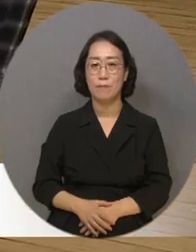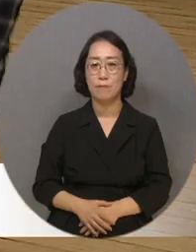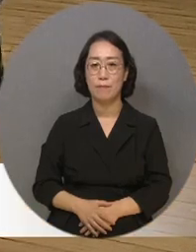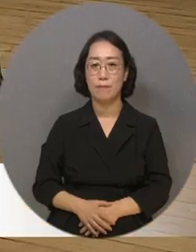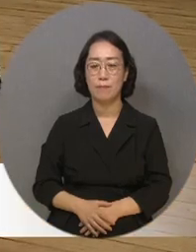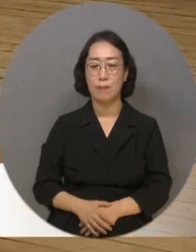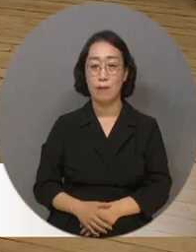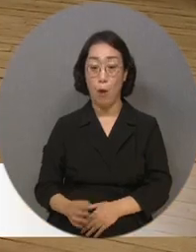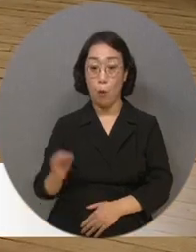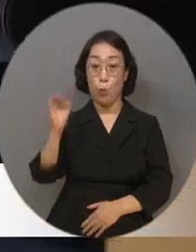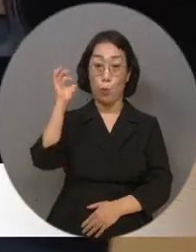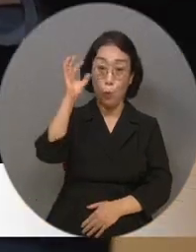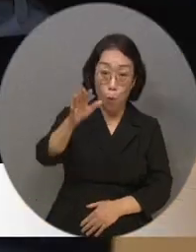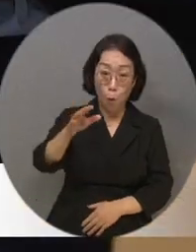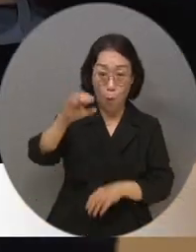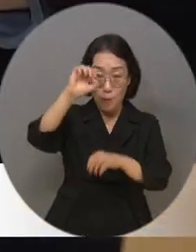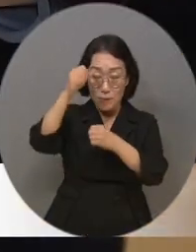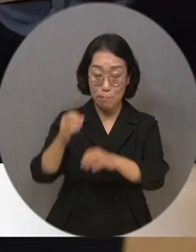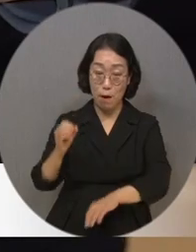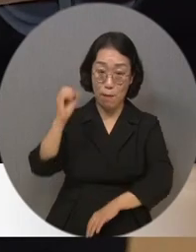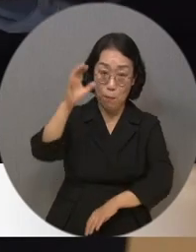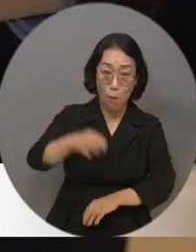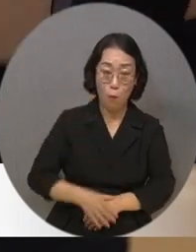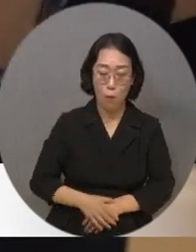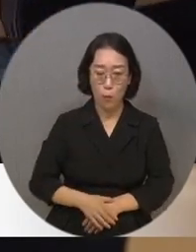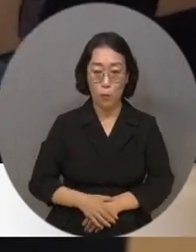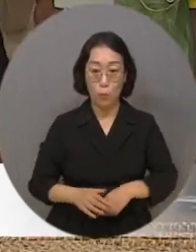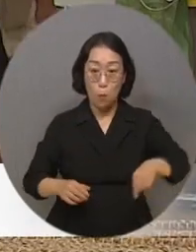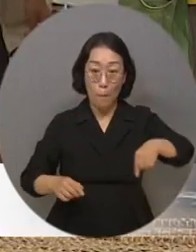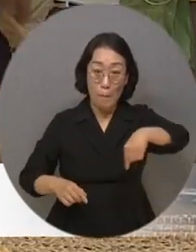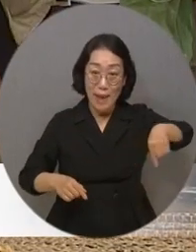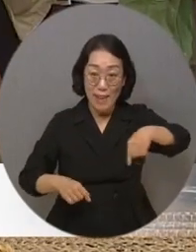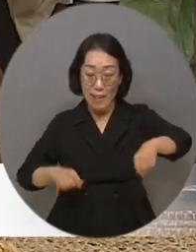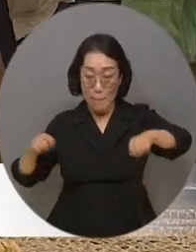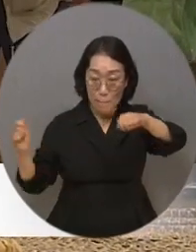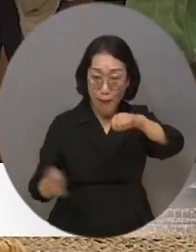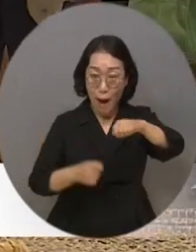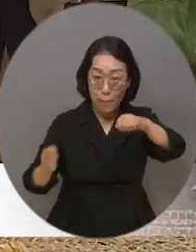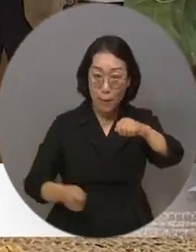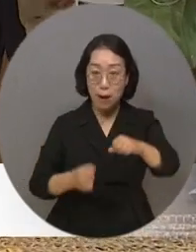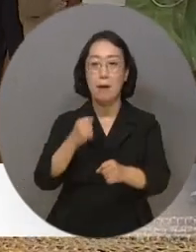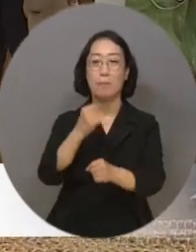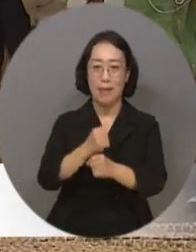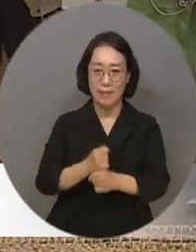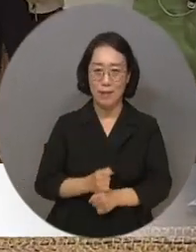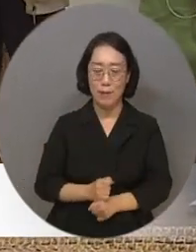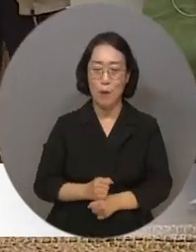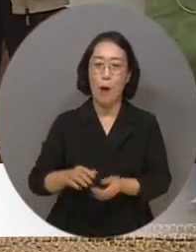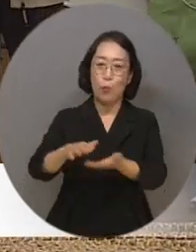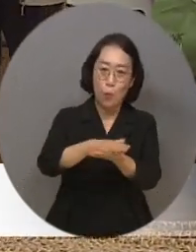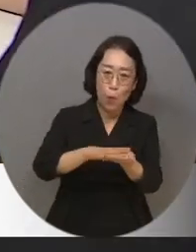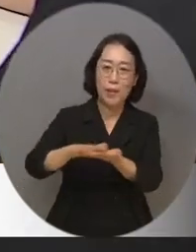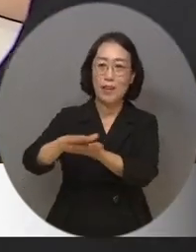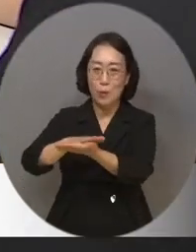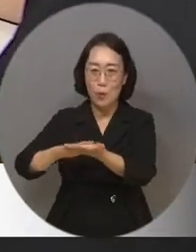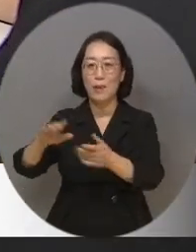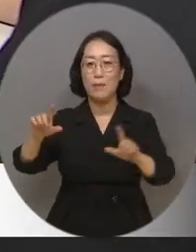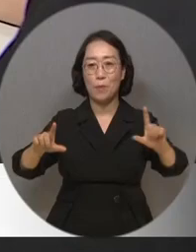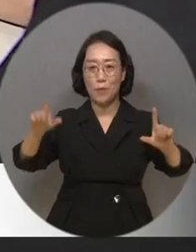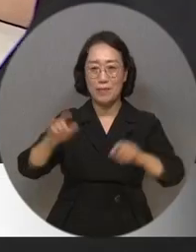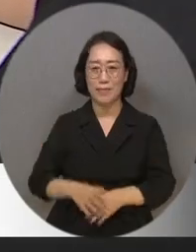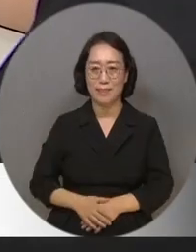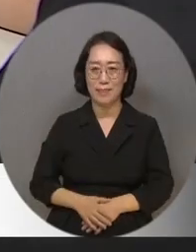짚신과 투어도 던져보고 나만의 팽이도 직접 만들며 우리네 전통 놀이 재미에 푹 빠집니다